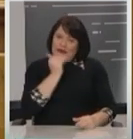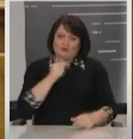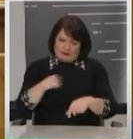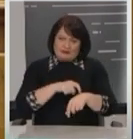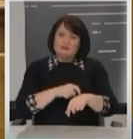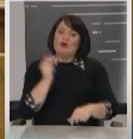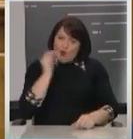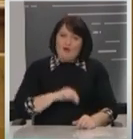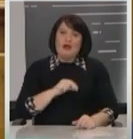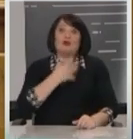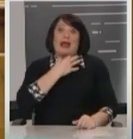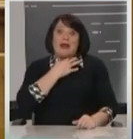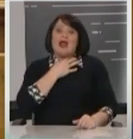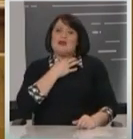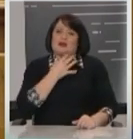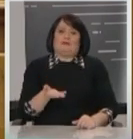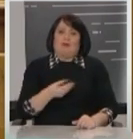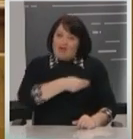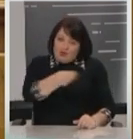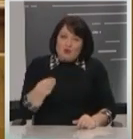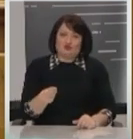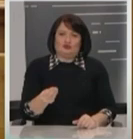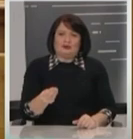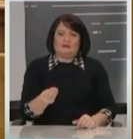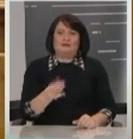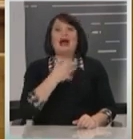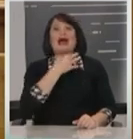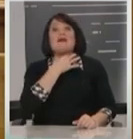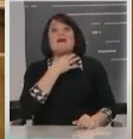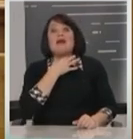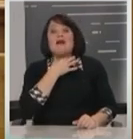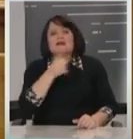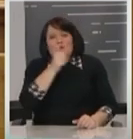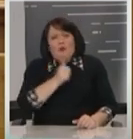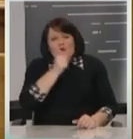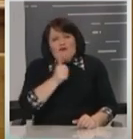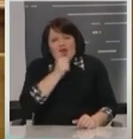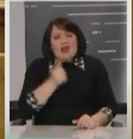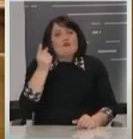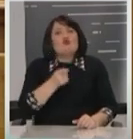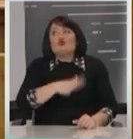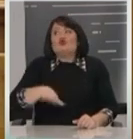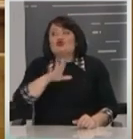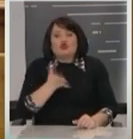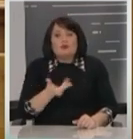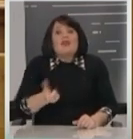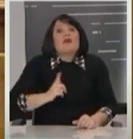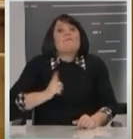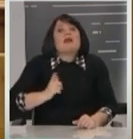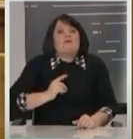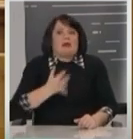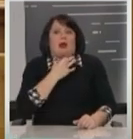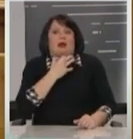τώρα που το έχουν ανάγκη. Γιατί οι ανάγκες ενός μεγάλου μέρους της κοινωνίας που υπέφερε δεν περιμένουν, δεν μπορεί